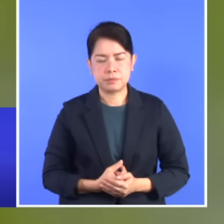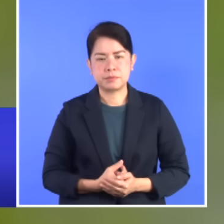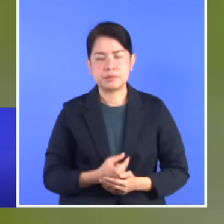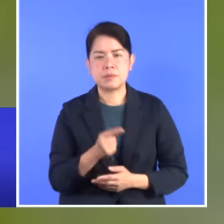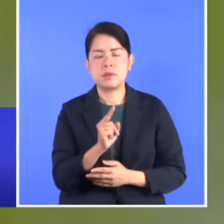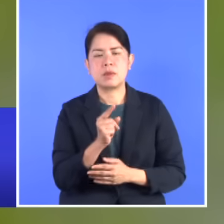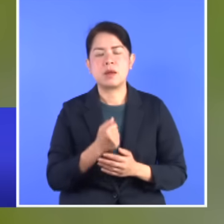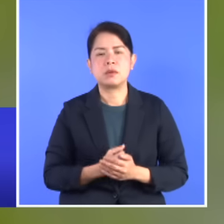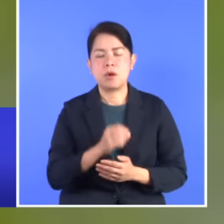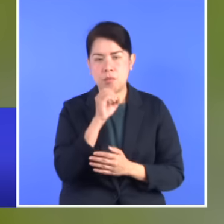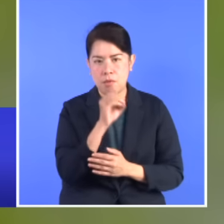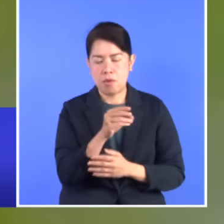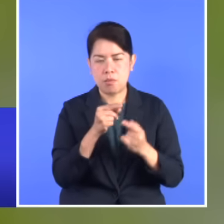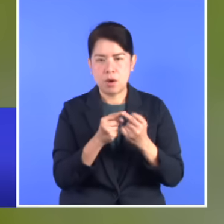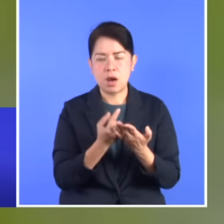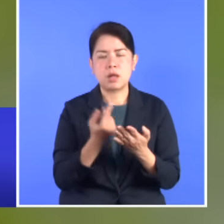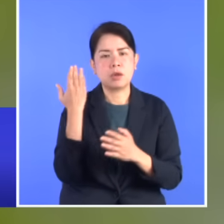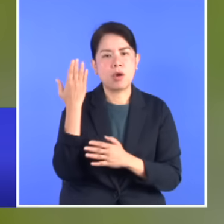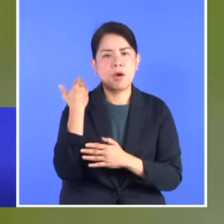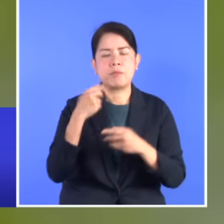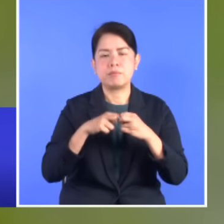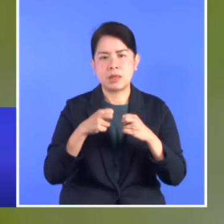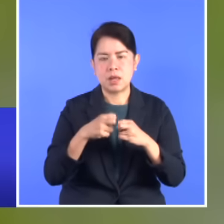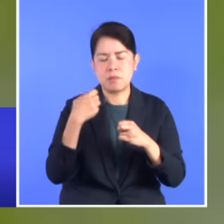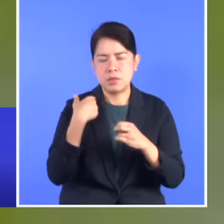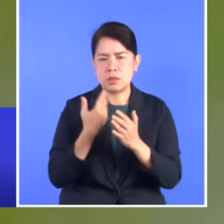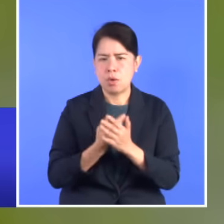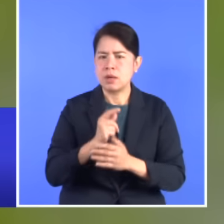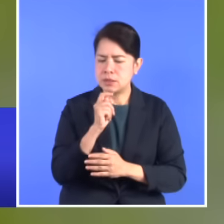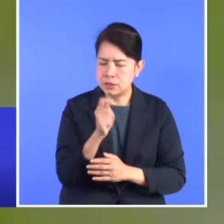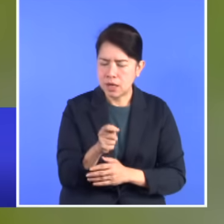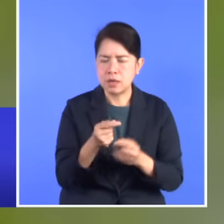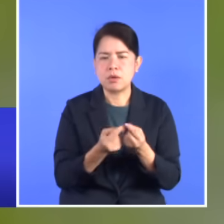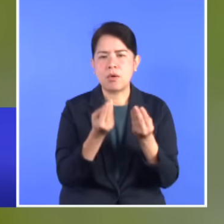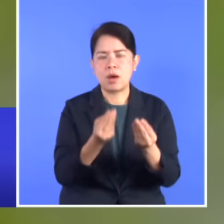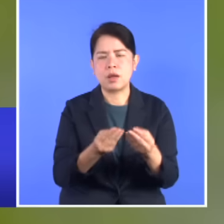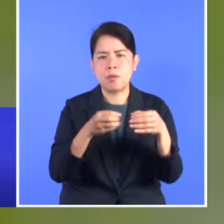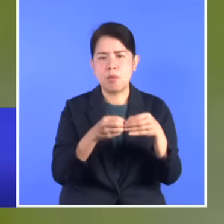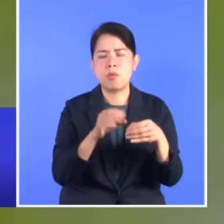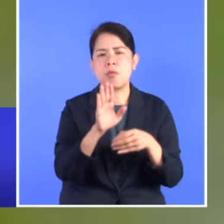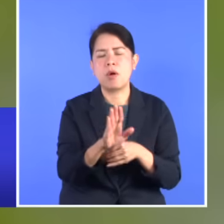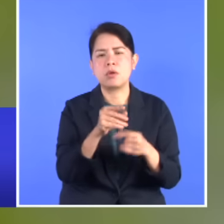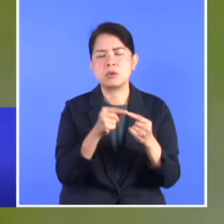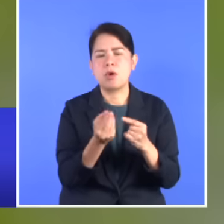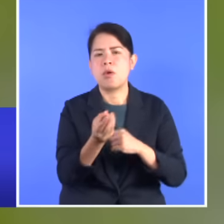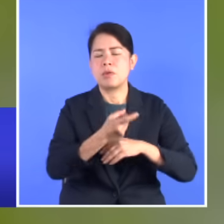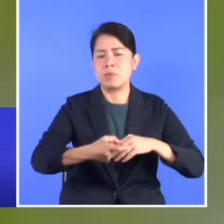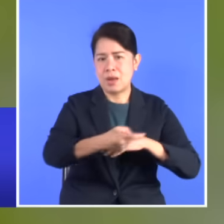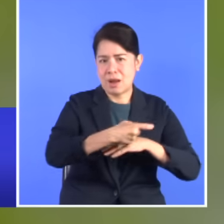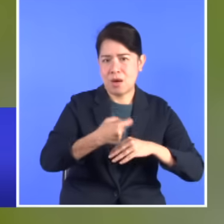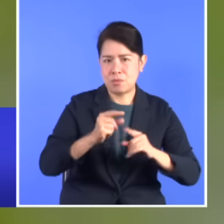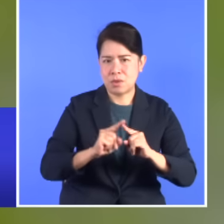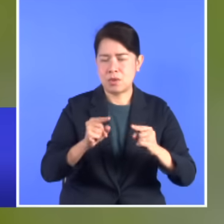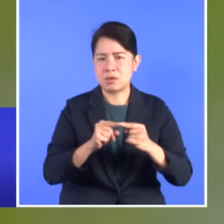คือที่ผ่านมาก็ยินยอมจ่ายค่าเสียหายให้กับชาวนามาตลอดหลายปีและก็รับผิดชอบทุกครั้งแต่หากเรียกร้องเกินจริ